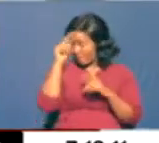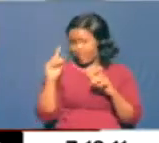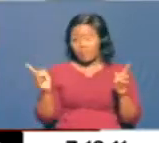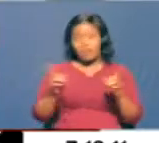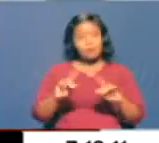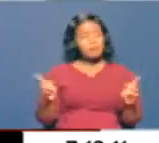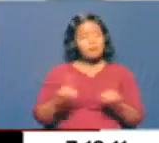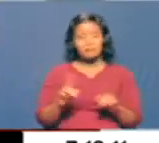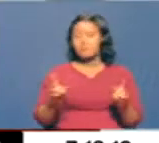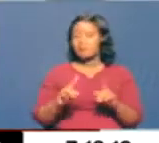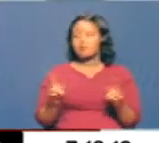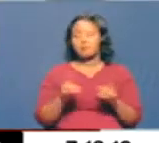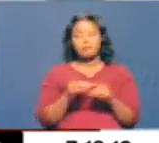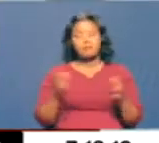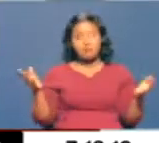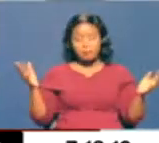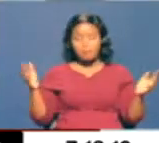chuma?